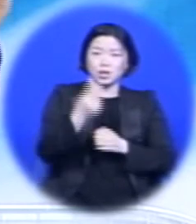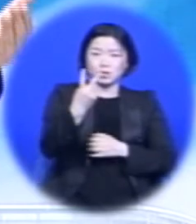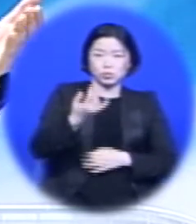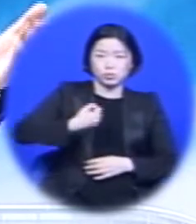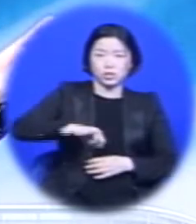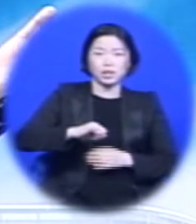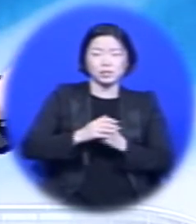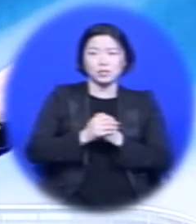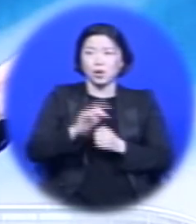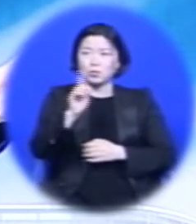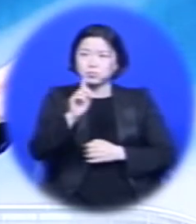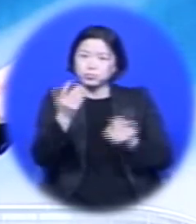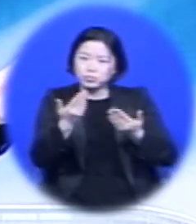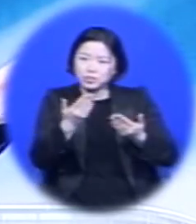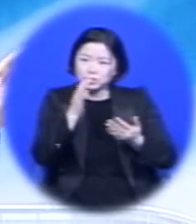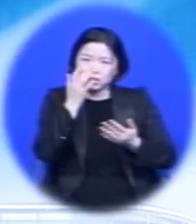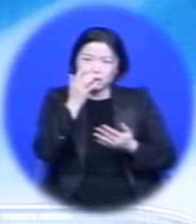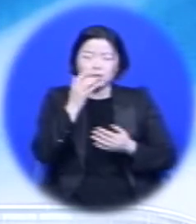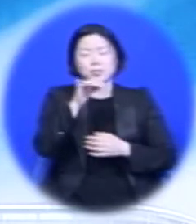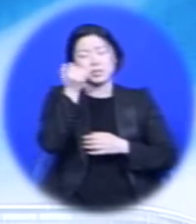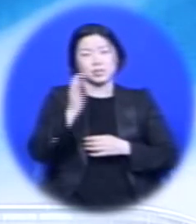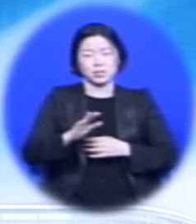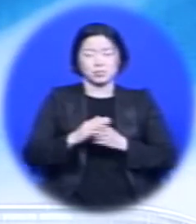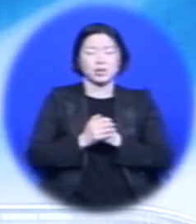무슨 일인가 싶을 정도로 놀랐어요.